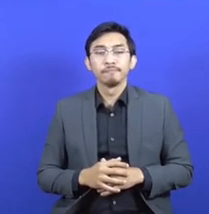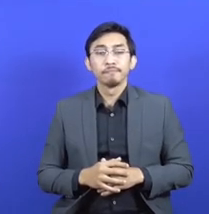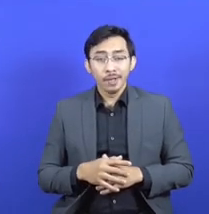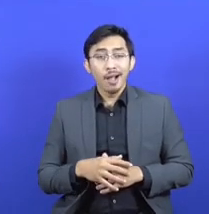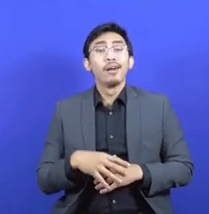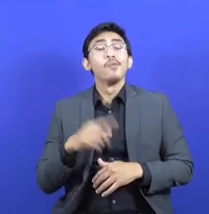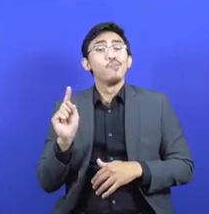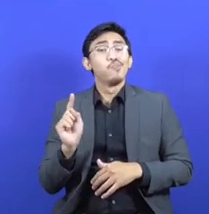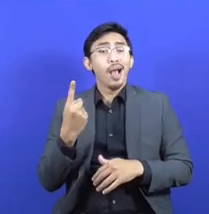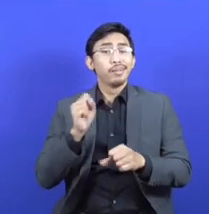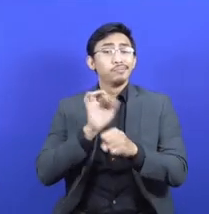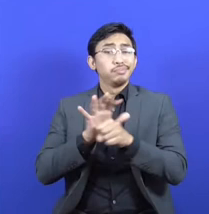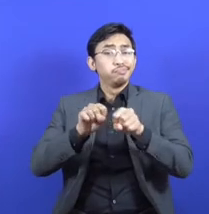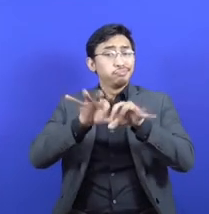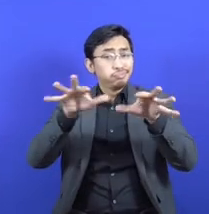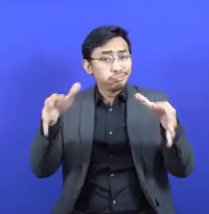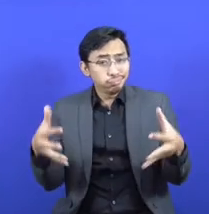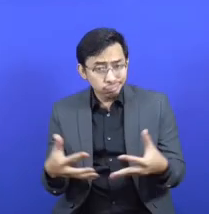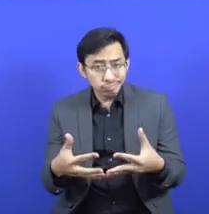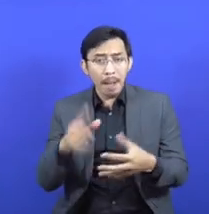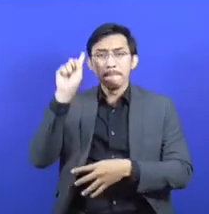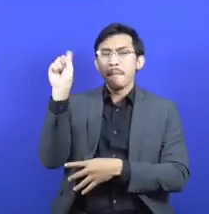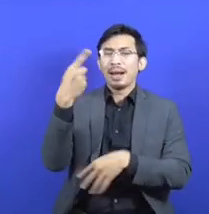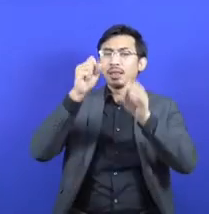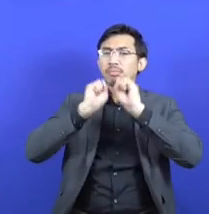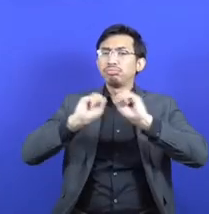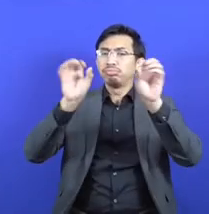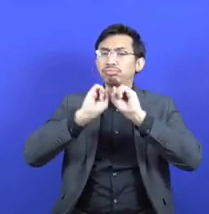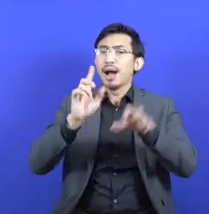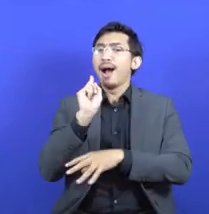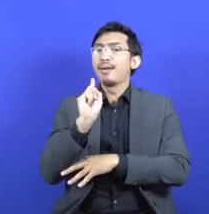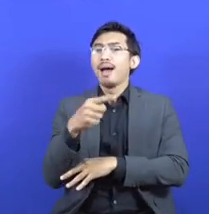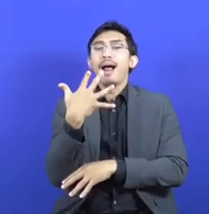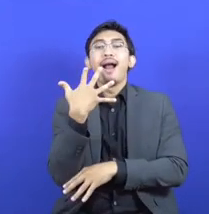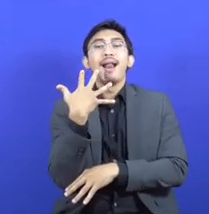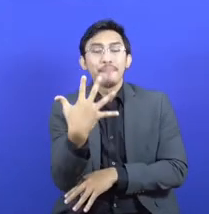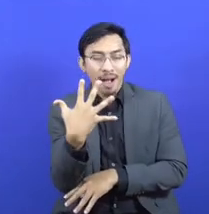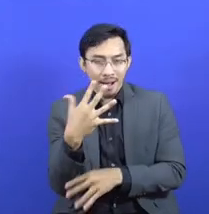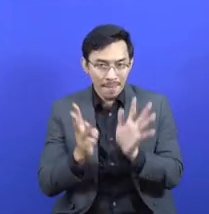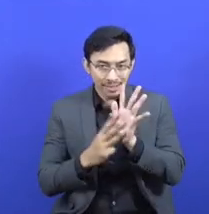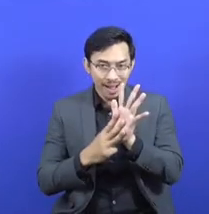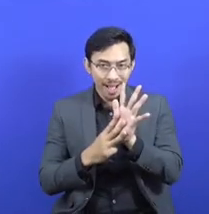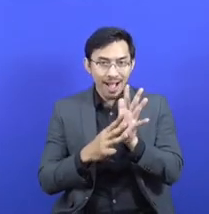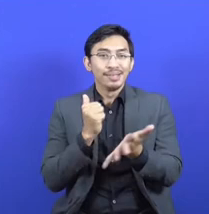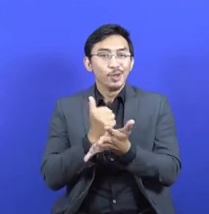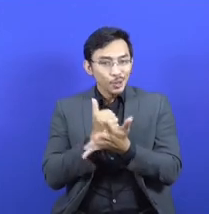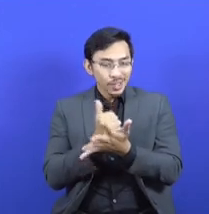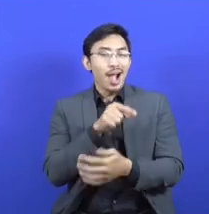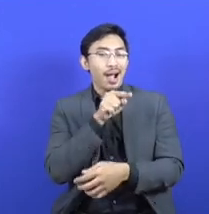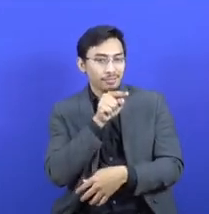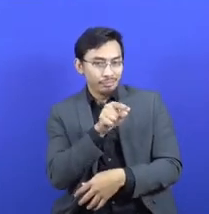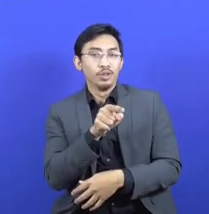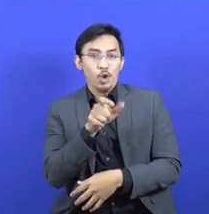Sejak pandemi COVID-19 ada dan diumumkan sama pemerintah, ada 5 masalah